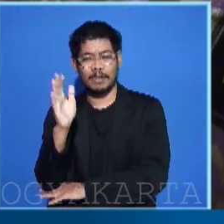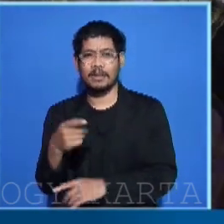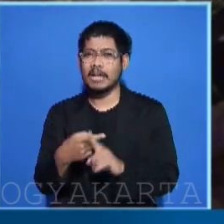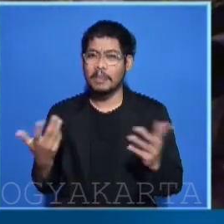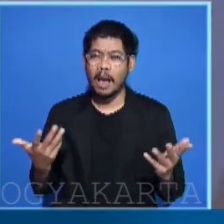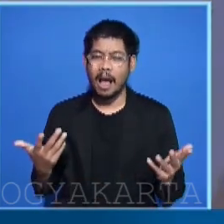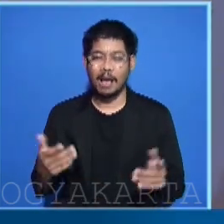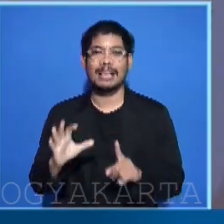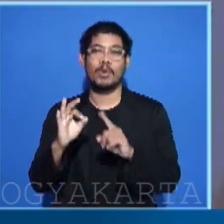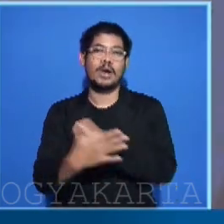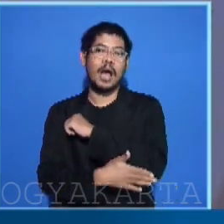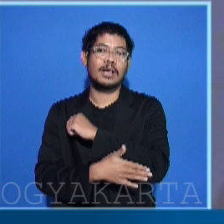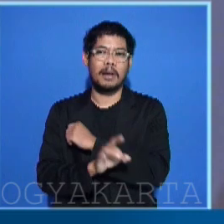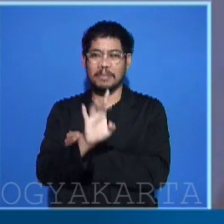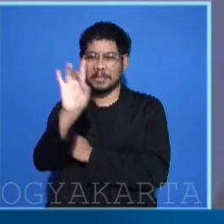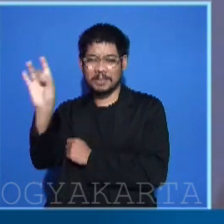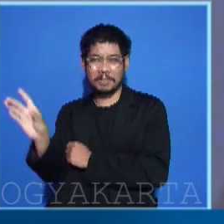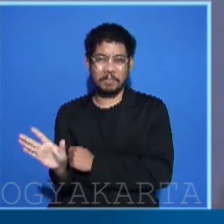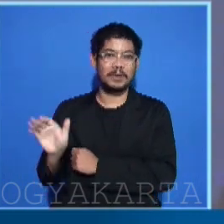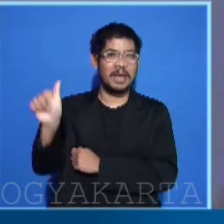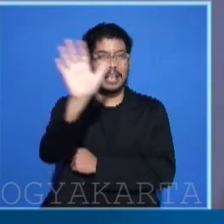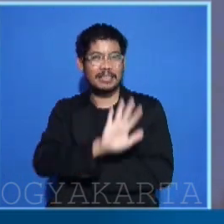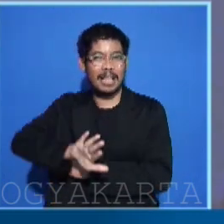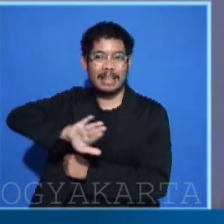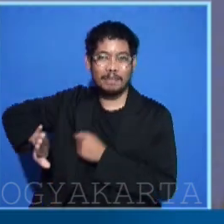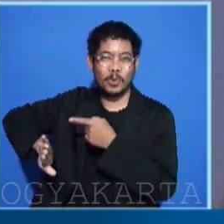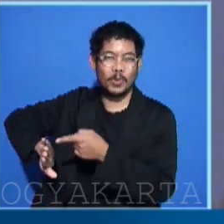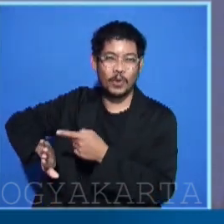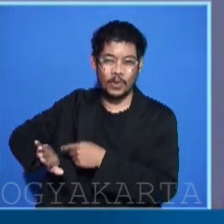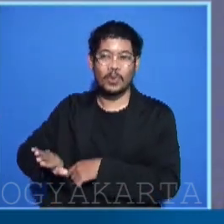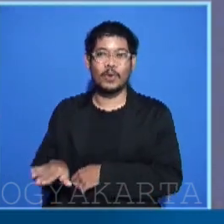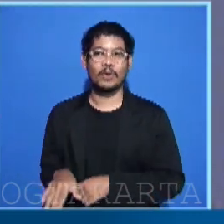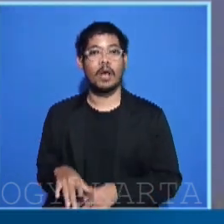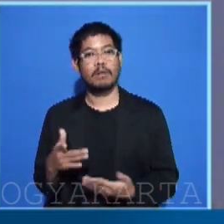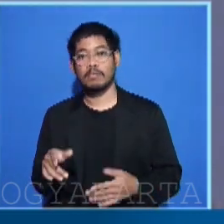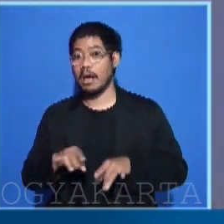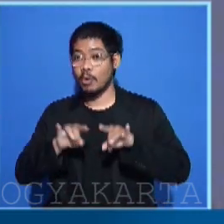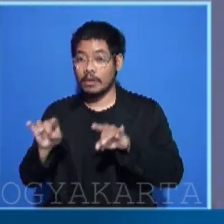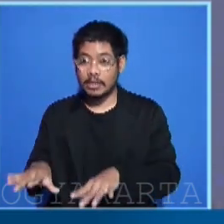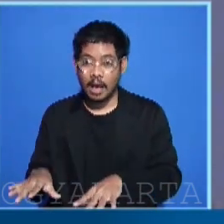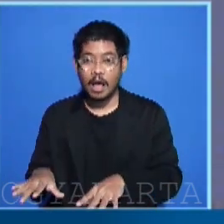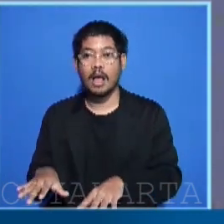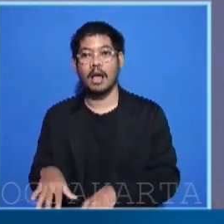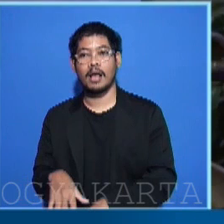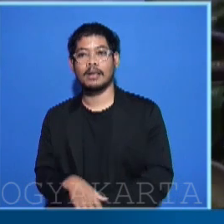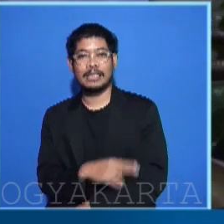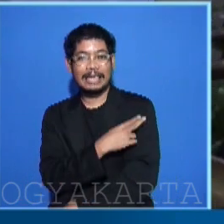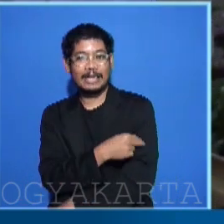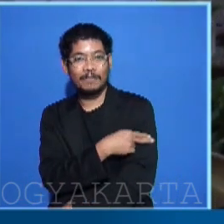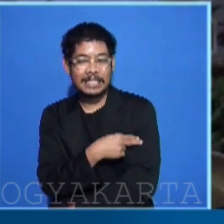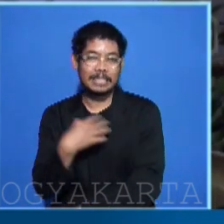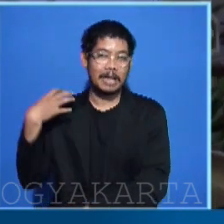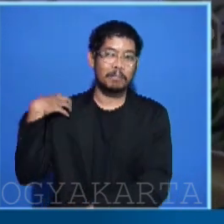kawasan Asia Timur, dan juga beberapa negara di luar Asia Timur seperti Australia, India, Swiss, serta Amerika.